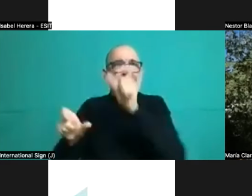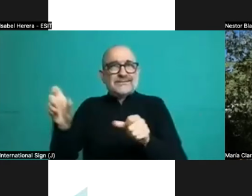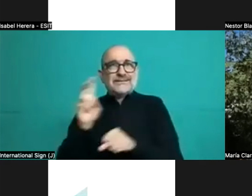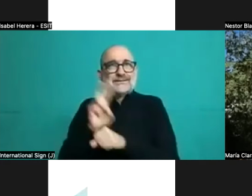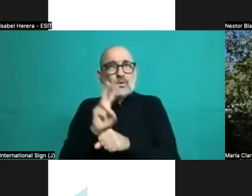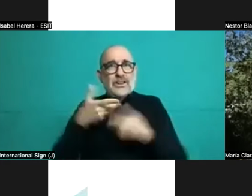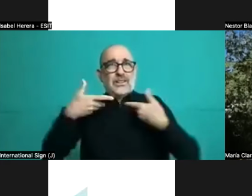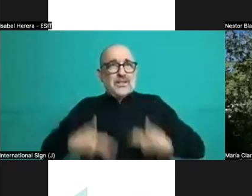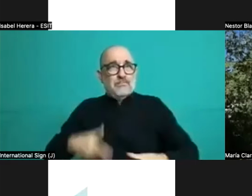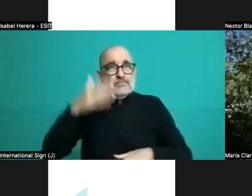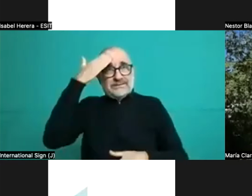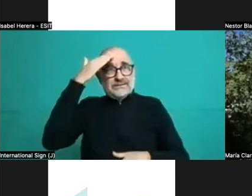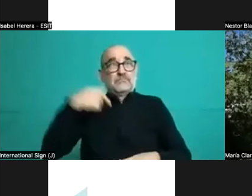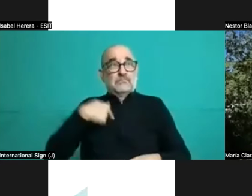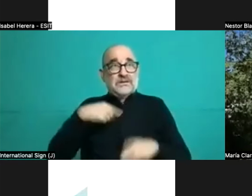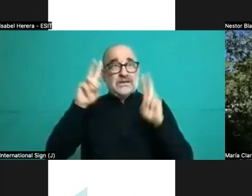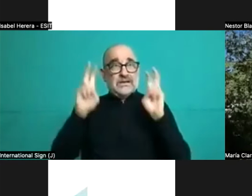relations